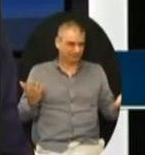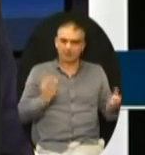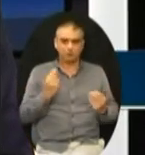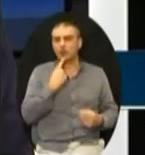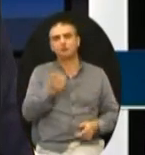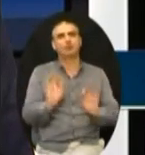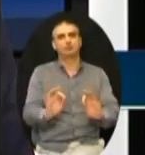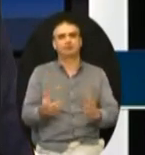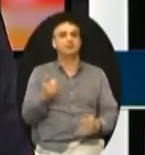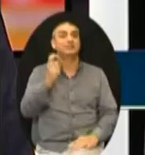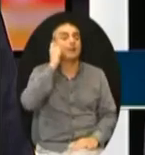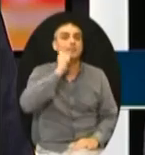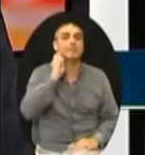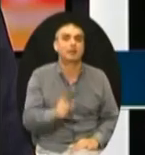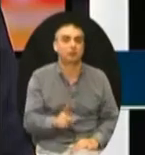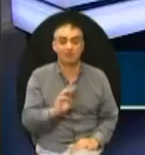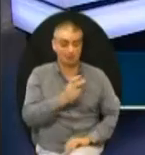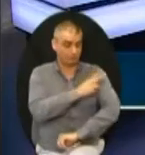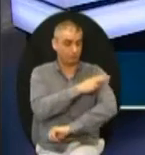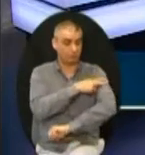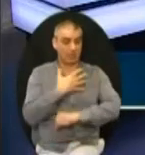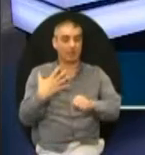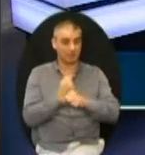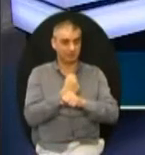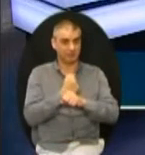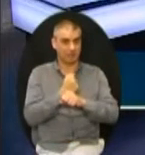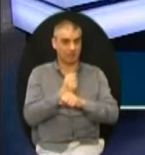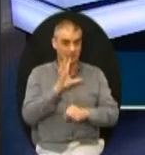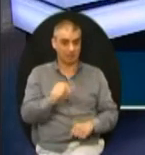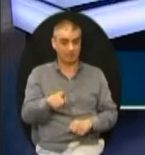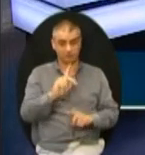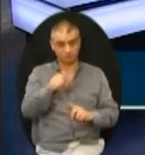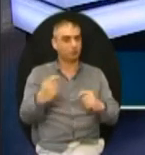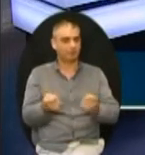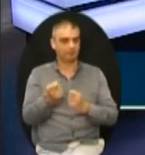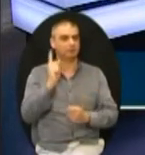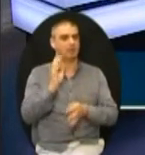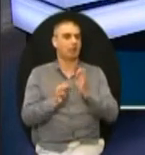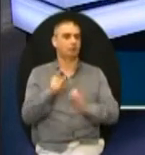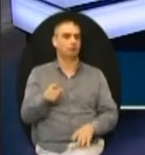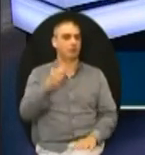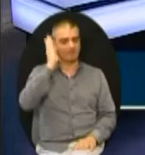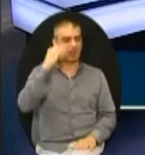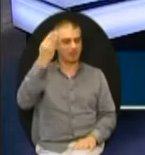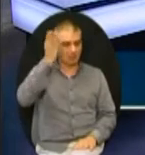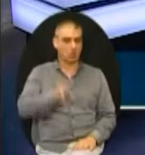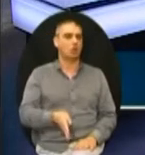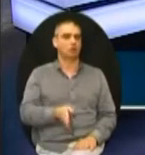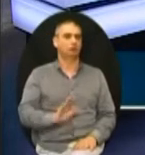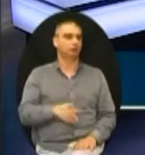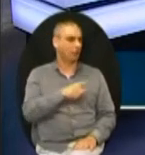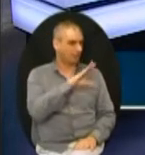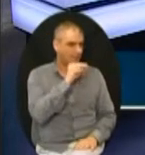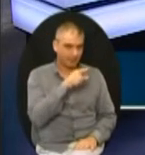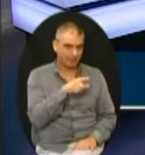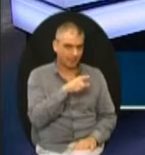שיגיד שזה בסדר, זה פשע, ואם המשטרה תצליח לתפוס את אותו מפרסם, אז צריך לשפוט אותו ולהניש אותו נקודה סוף. אתה מדבר